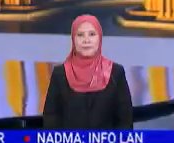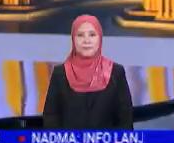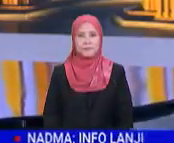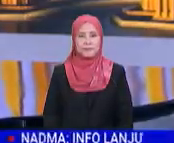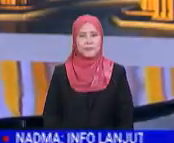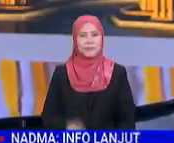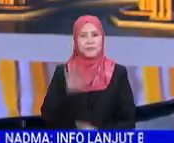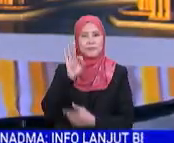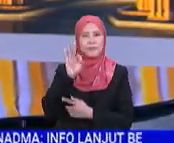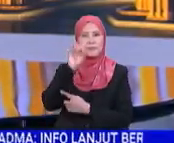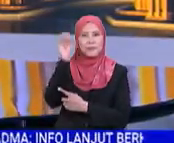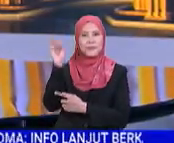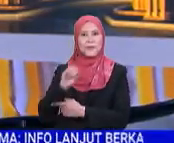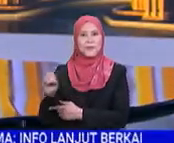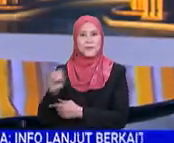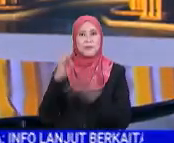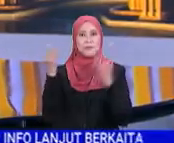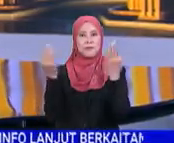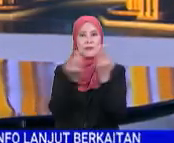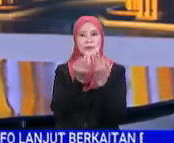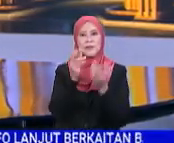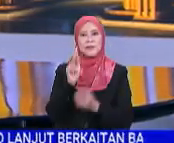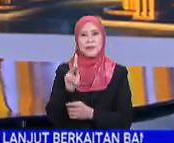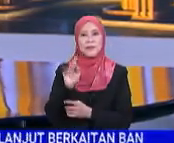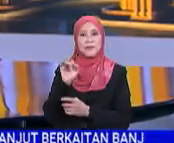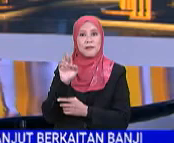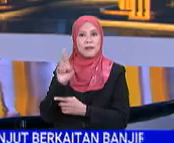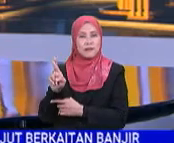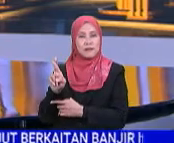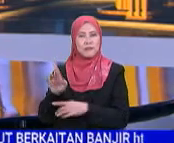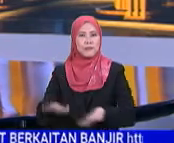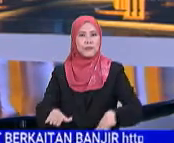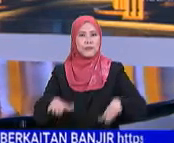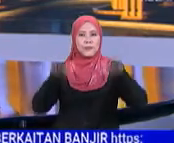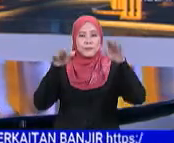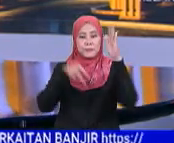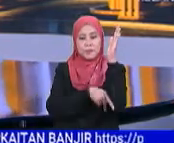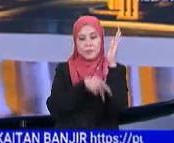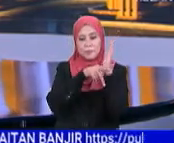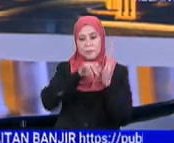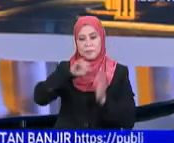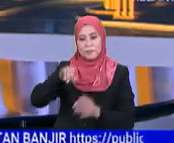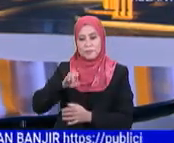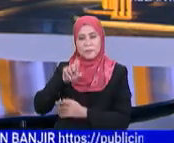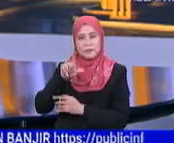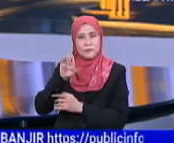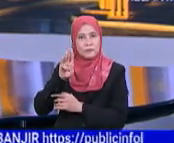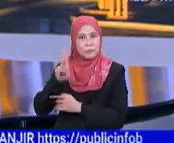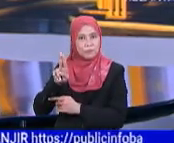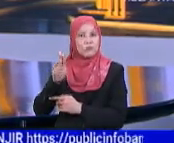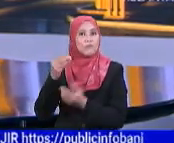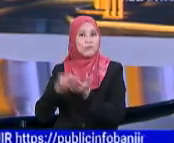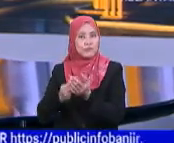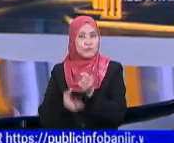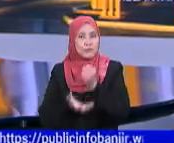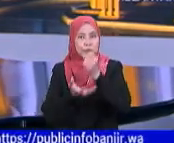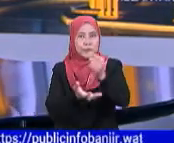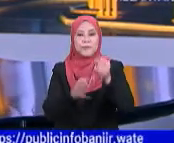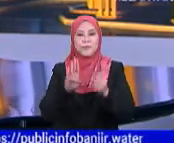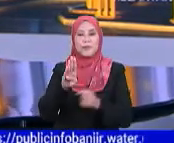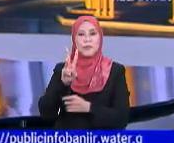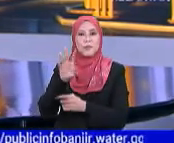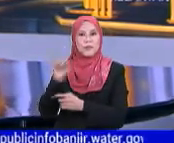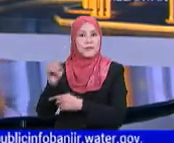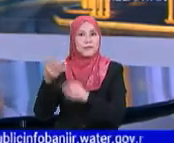sebanyak 90% ketua isi rumah kir yang terjejas banjir di parlimen jelebu telah menerima bantuan Wang Ihsan BWI